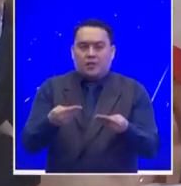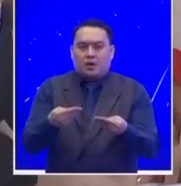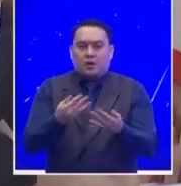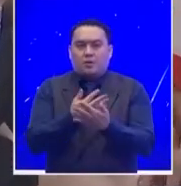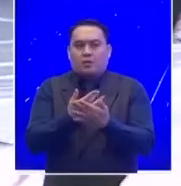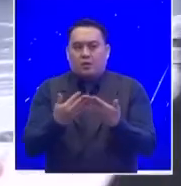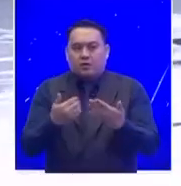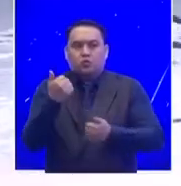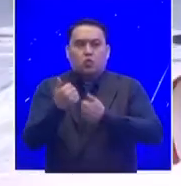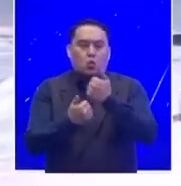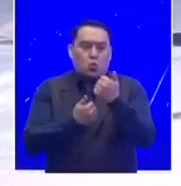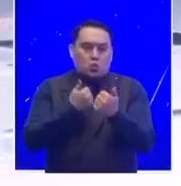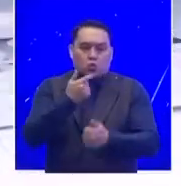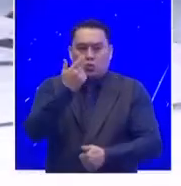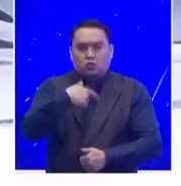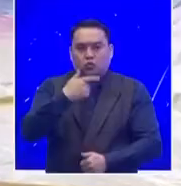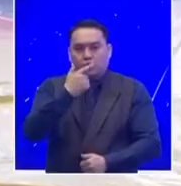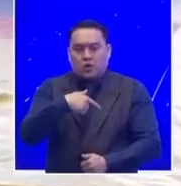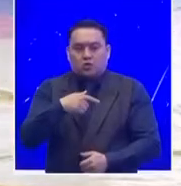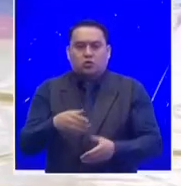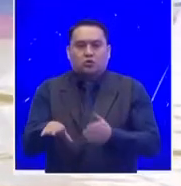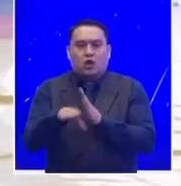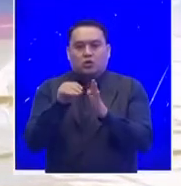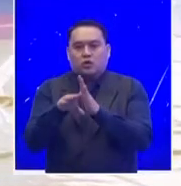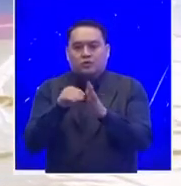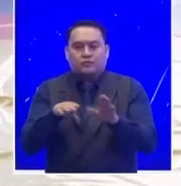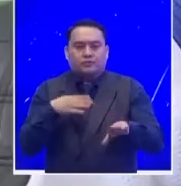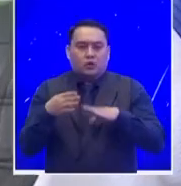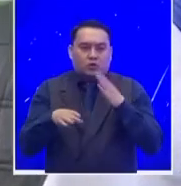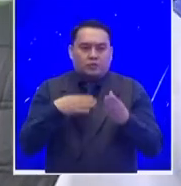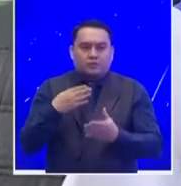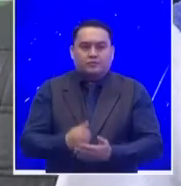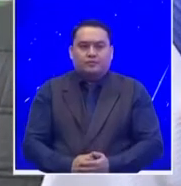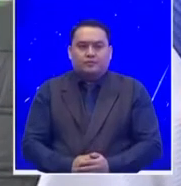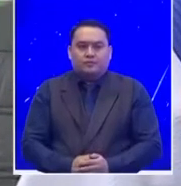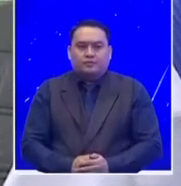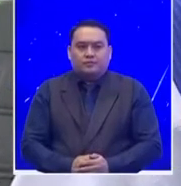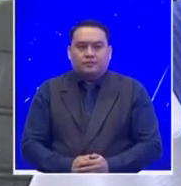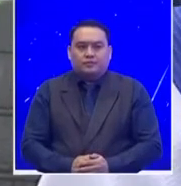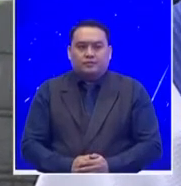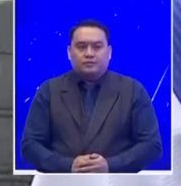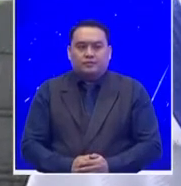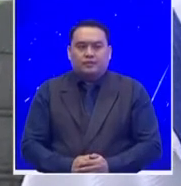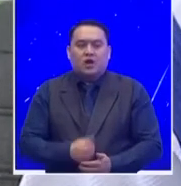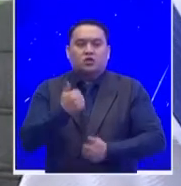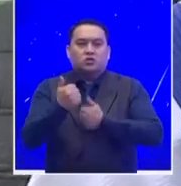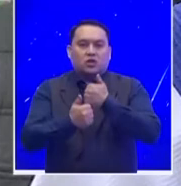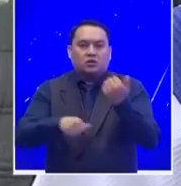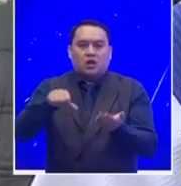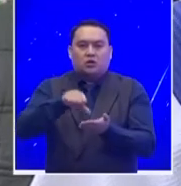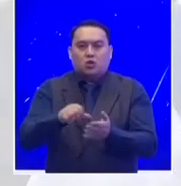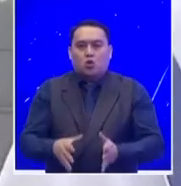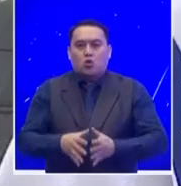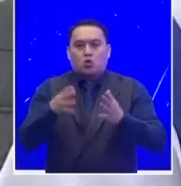бірқатар өңірлер турнирде өз құрамаларын жасақтап алуды дәстүрге айналдырған. Мұқағалиде осындай ақиық ақынның жарысына қатысу үшін біз үшін